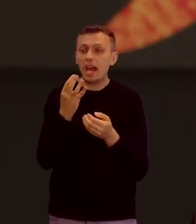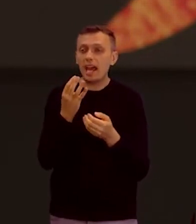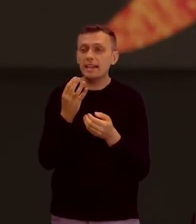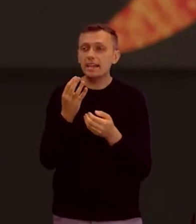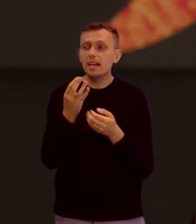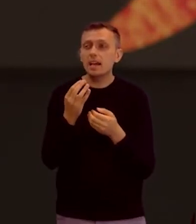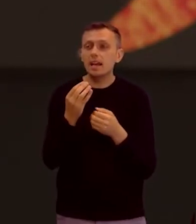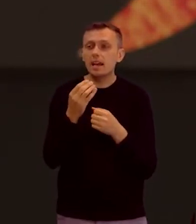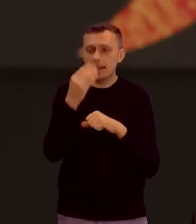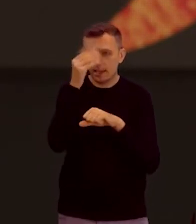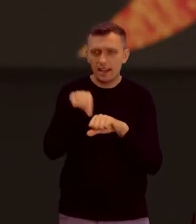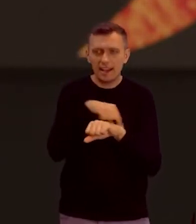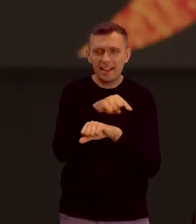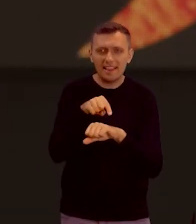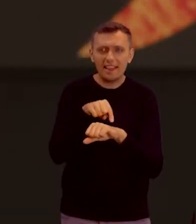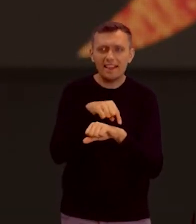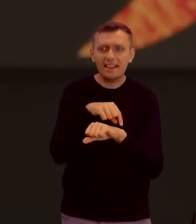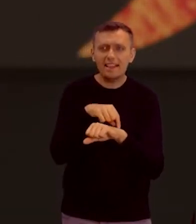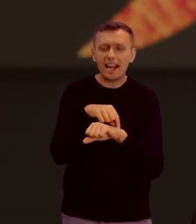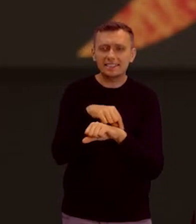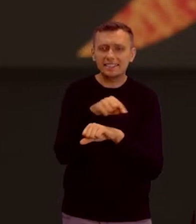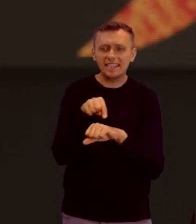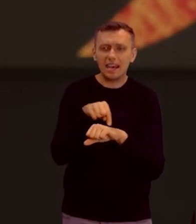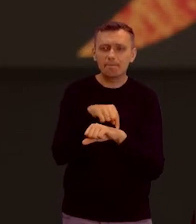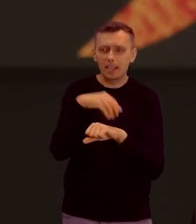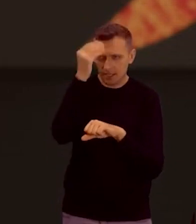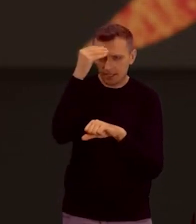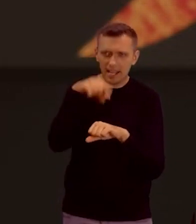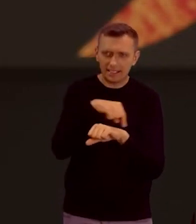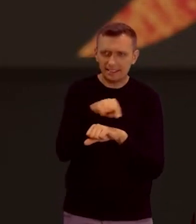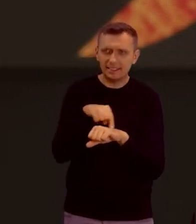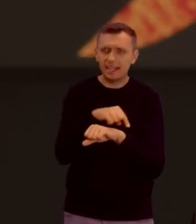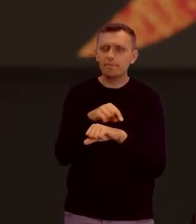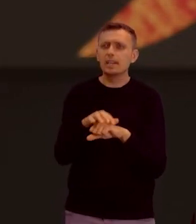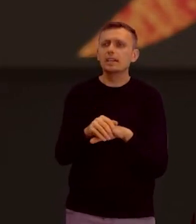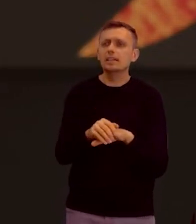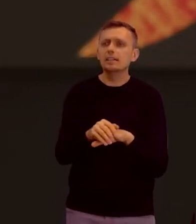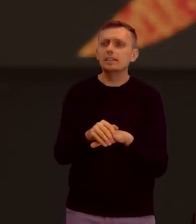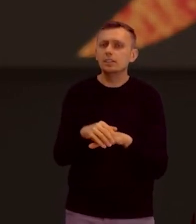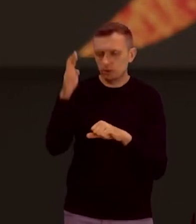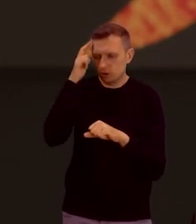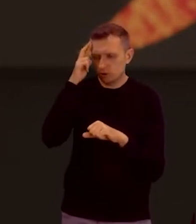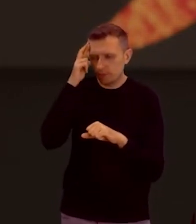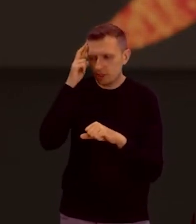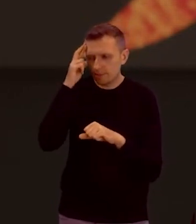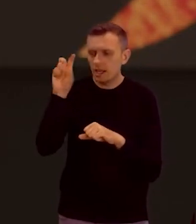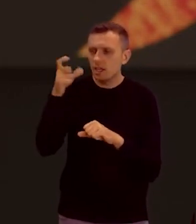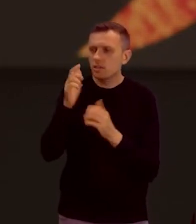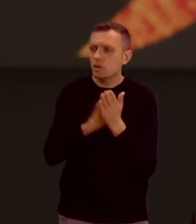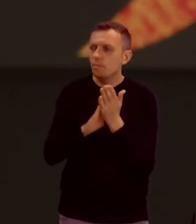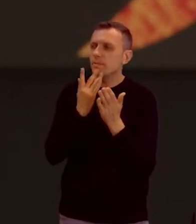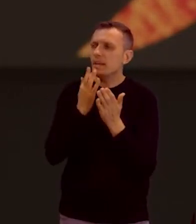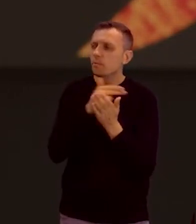pokażą nam, co Bóg myśli o dzieciach i jak mogą one być błogosławieństwem, a nie